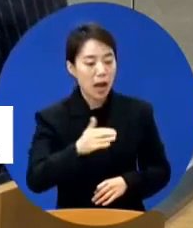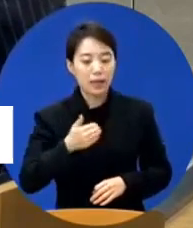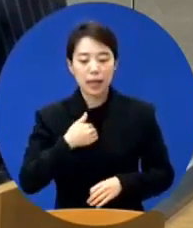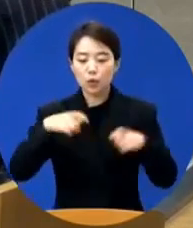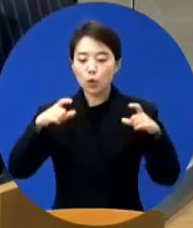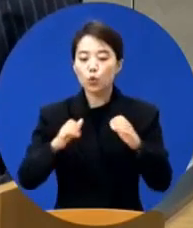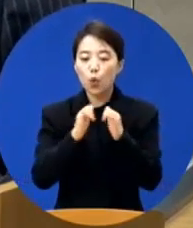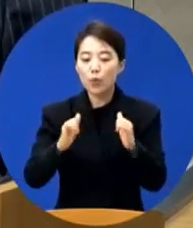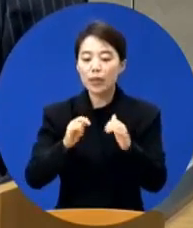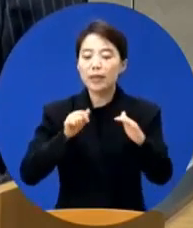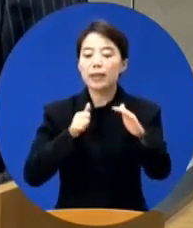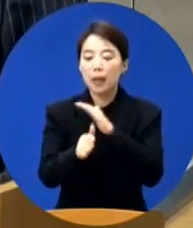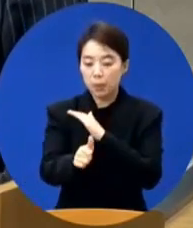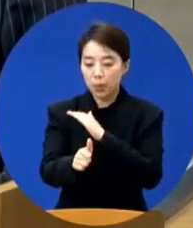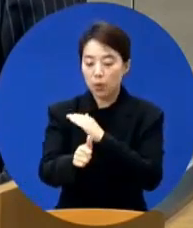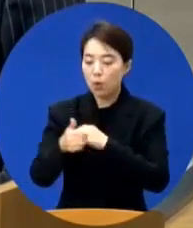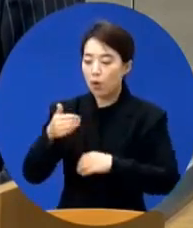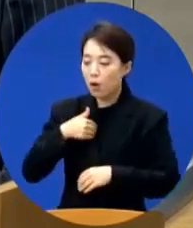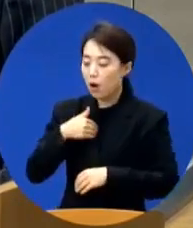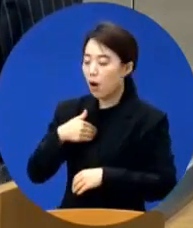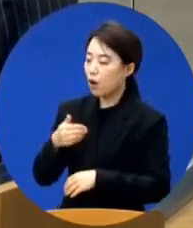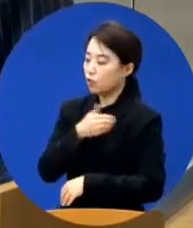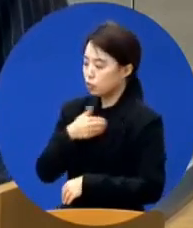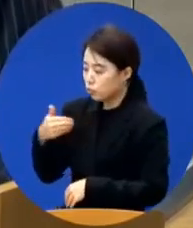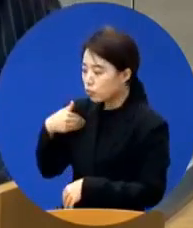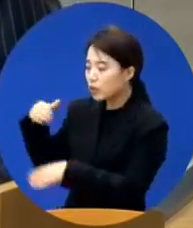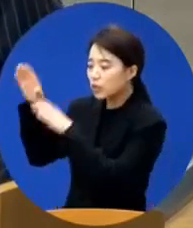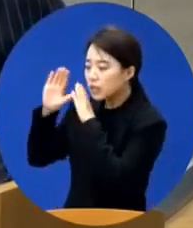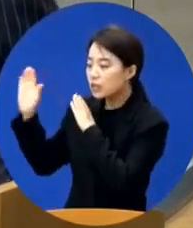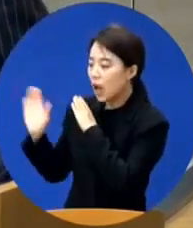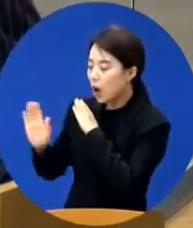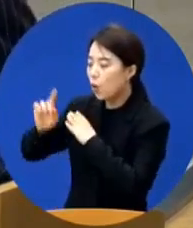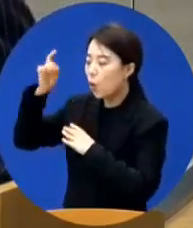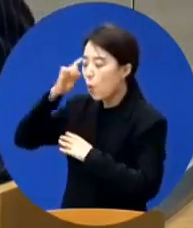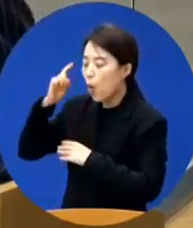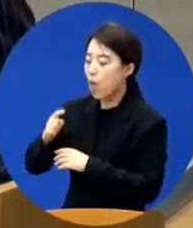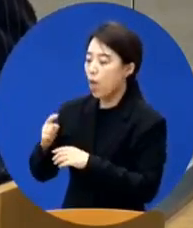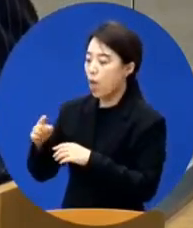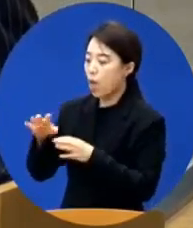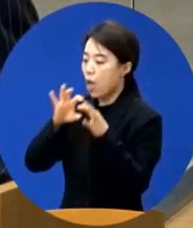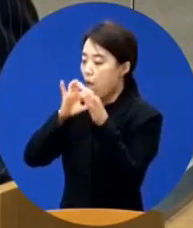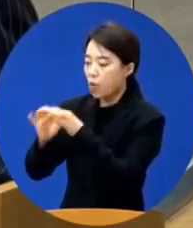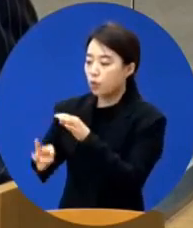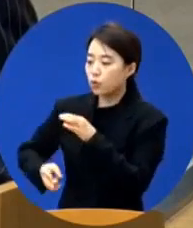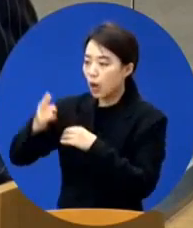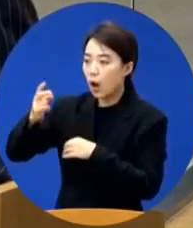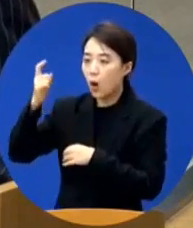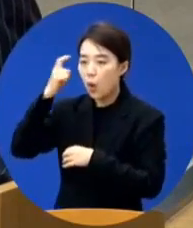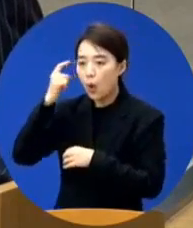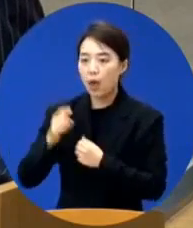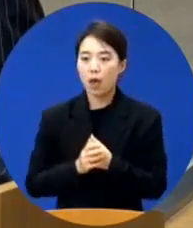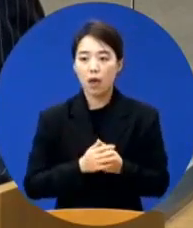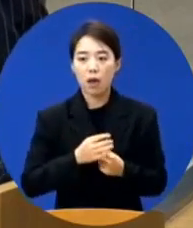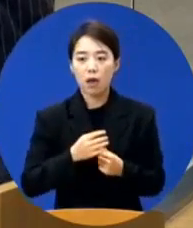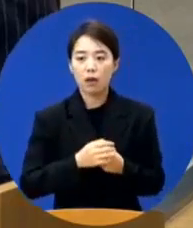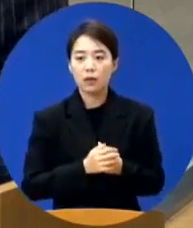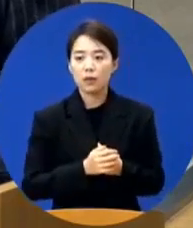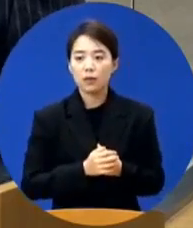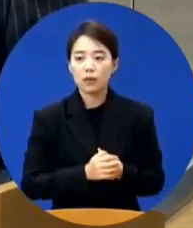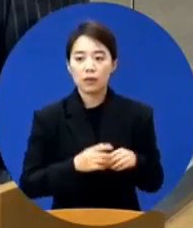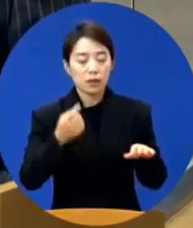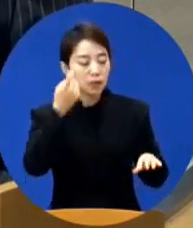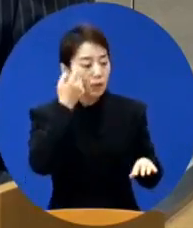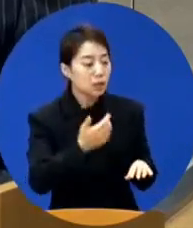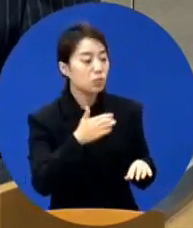대표하는 사람이고요. 왜 이렇게 흥분하세요? 왜 얘기를 이렇게 저 충분히 안 들어주시고. 저 아직 질문도 안 했어요. 질문 왜 안 해요? 질문